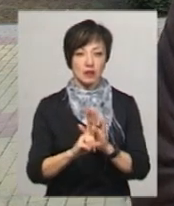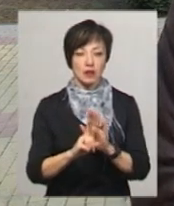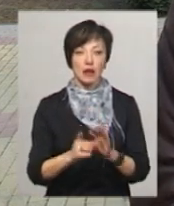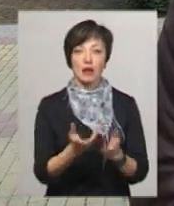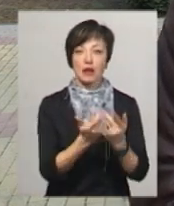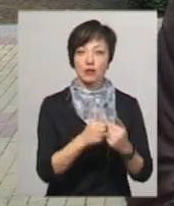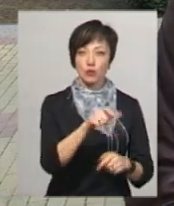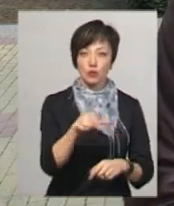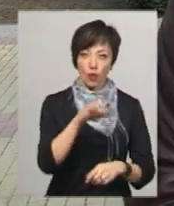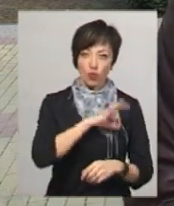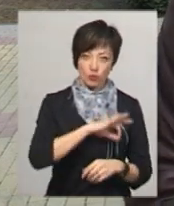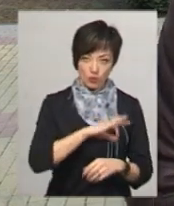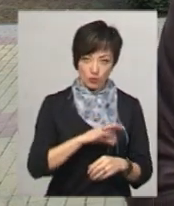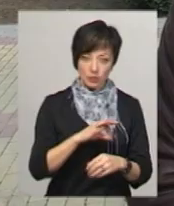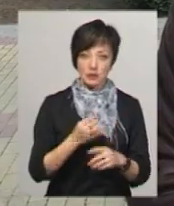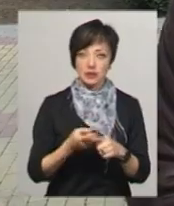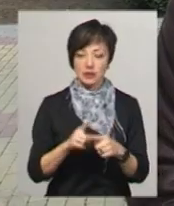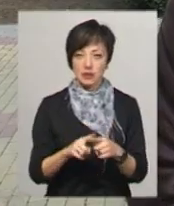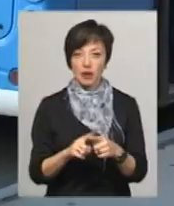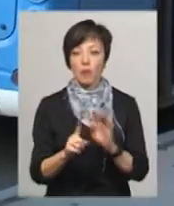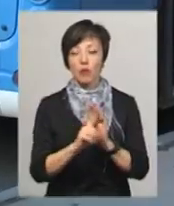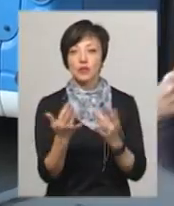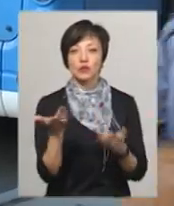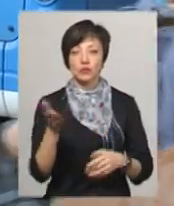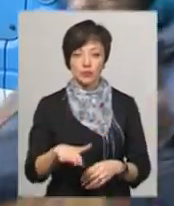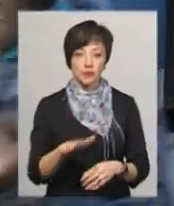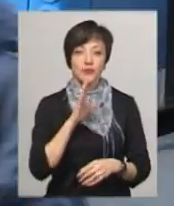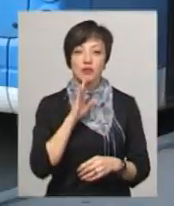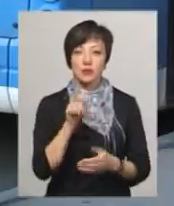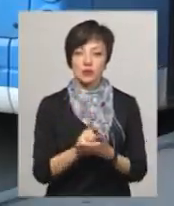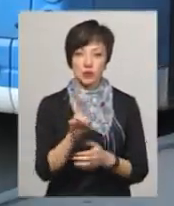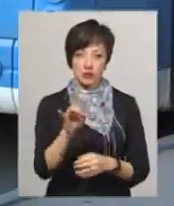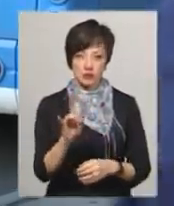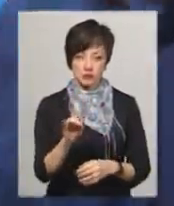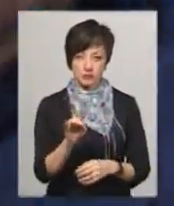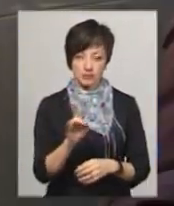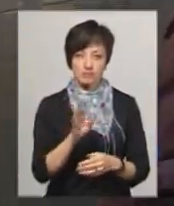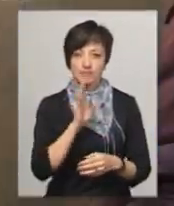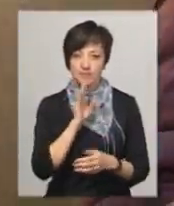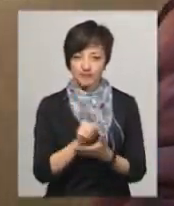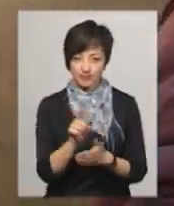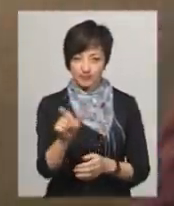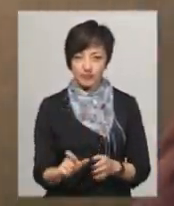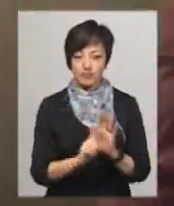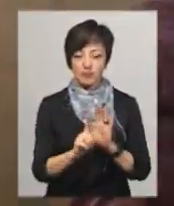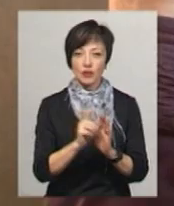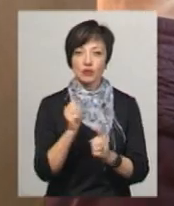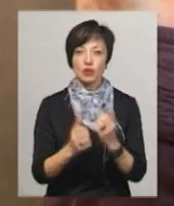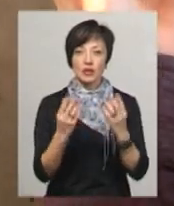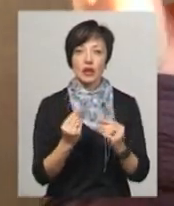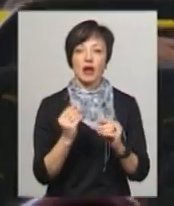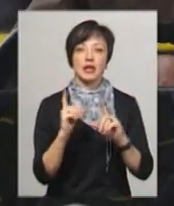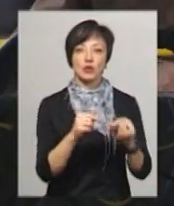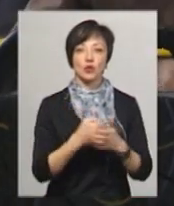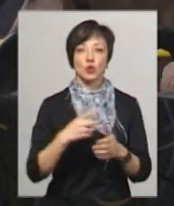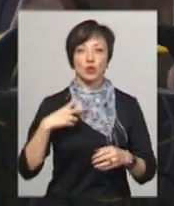кількість пасажирів, які користуються даними пільгами, кількість поїздок. Пенсіонерка Валентина Михайлівна щодня їздить до доньки, аби посидіти з онукою.